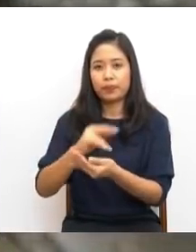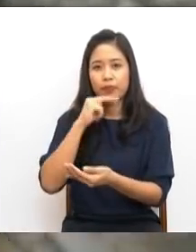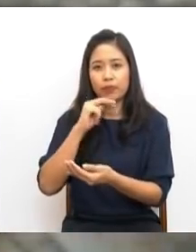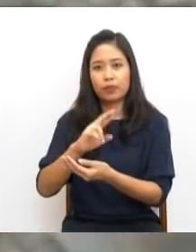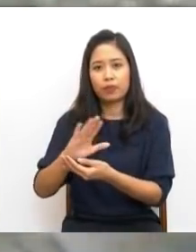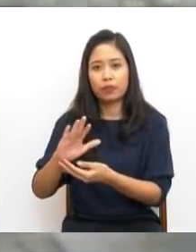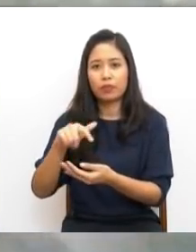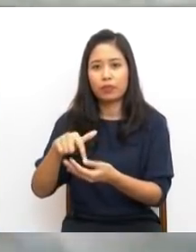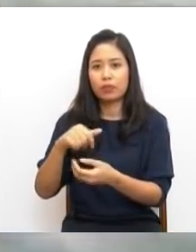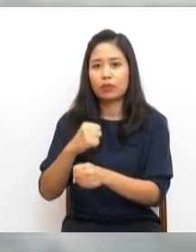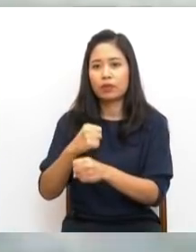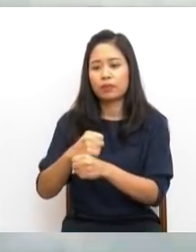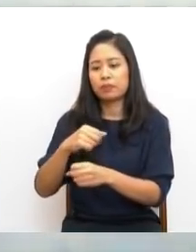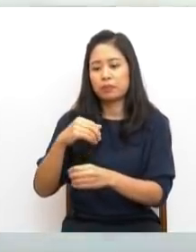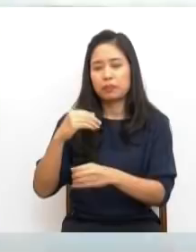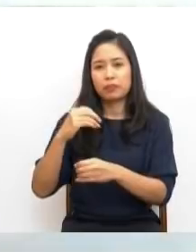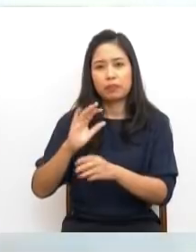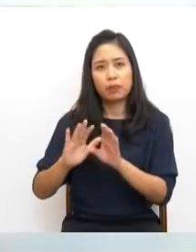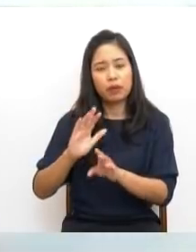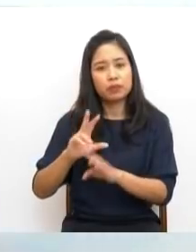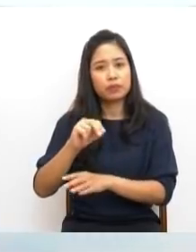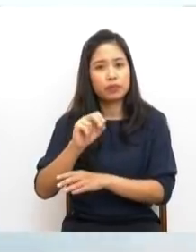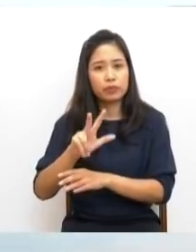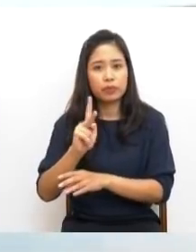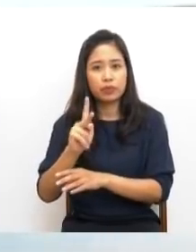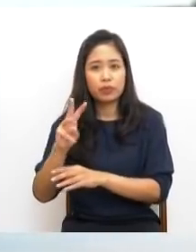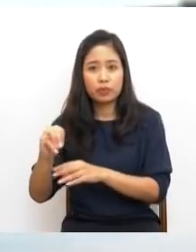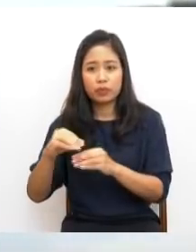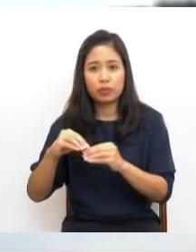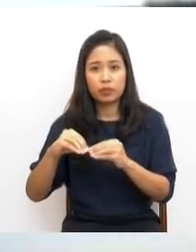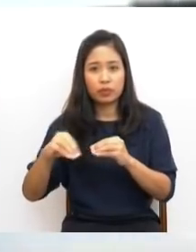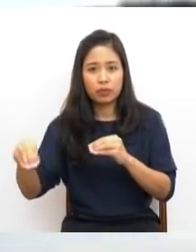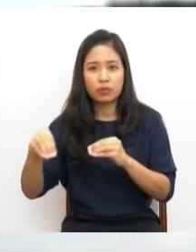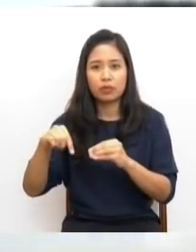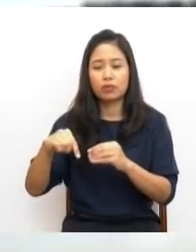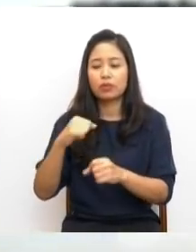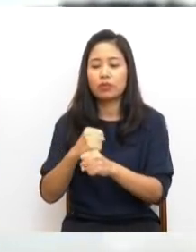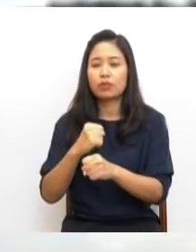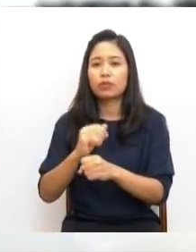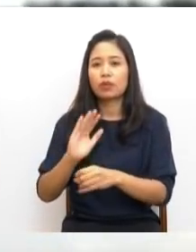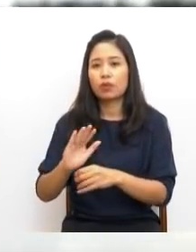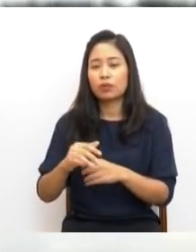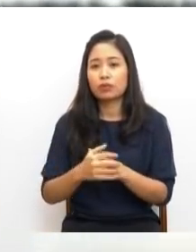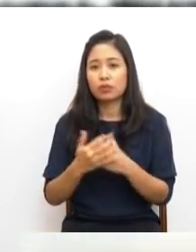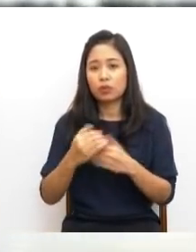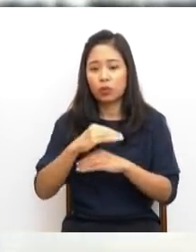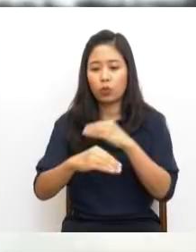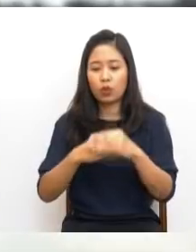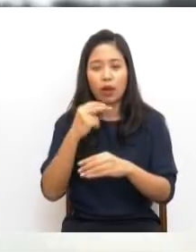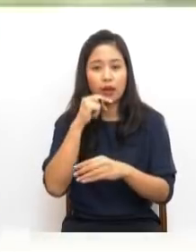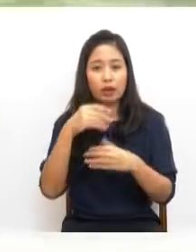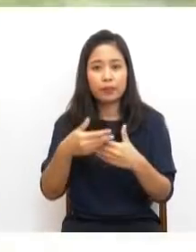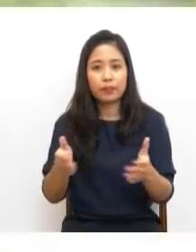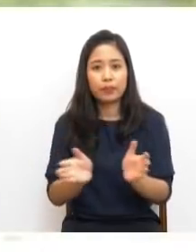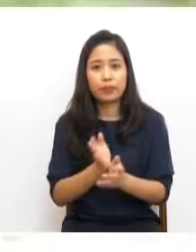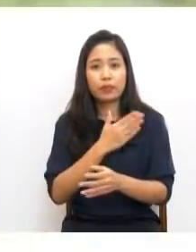ที่รอบสระเก็บน้ำประมาณ13กิโลเมตรจัดเป็นพื้นที่ปลูกต้นไม้และจัดแต่งสวนซึ่งโครงการสระเก็บน้ำพระราม9